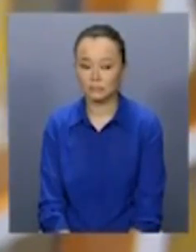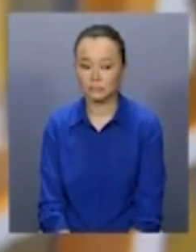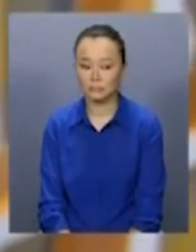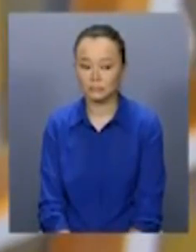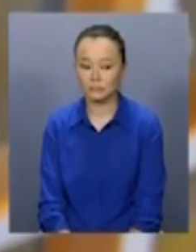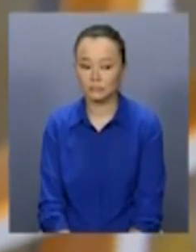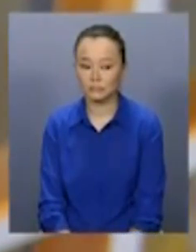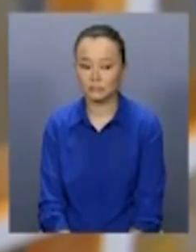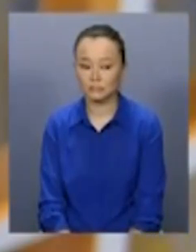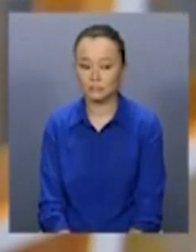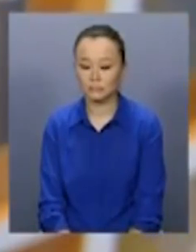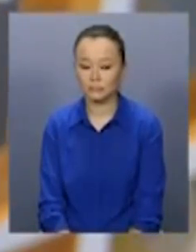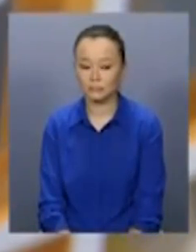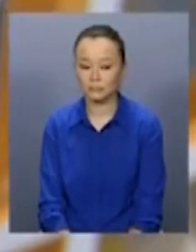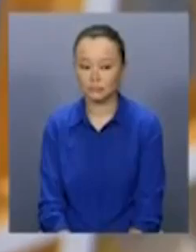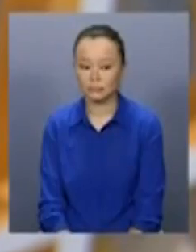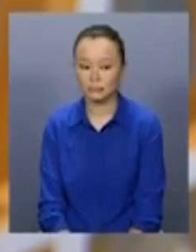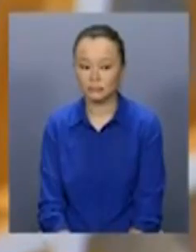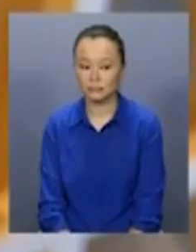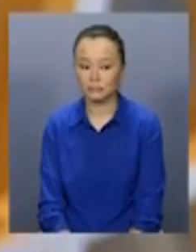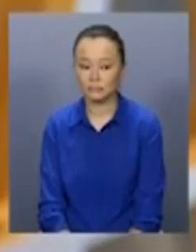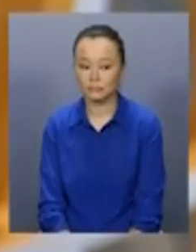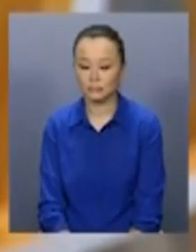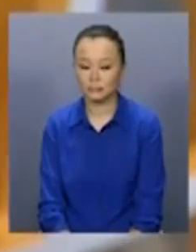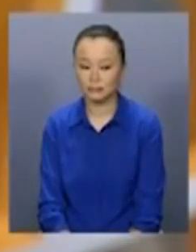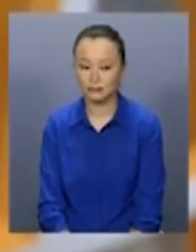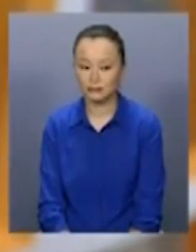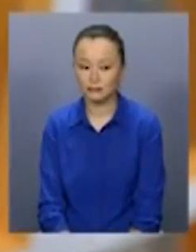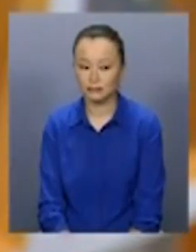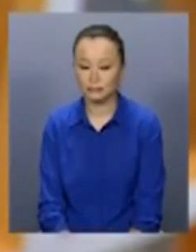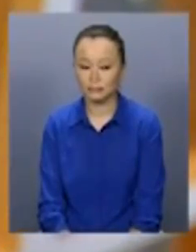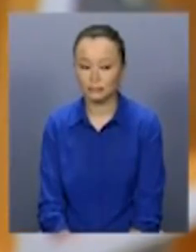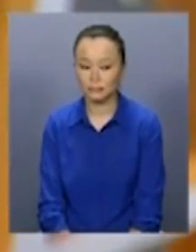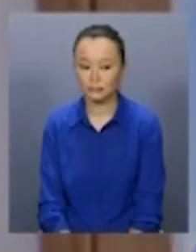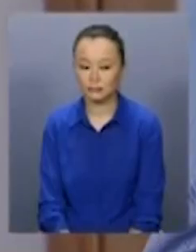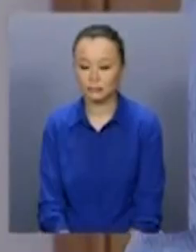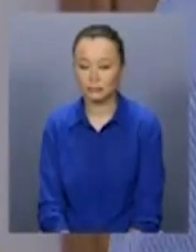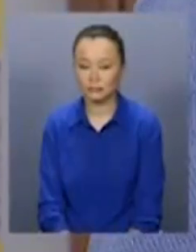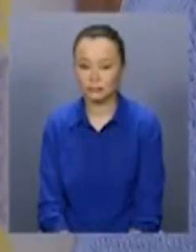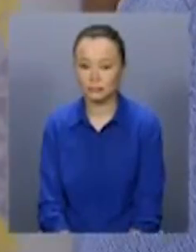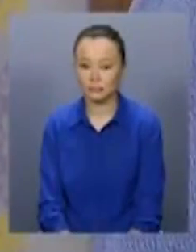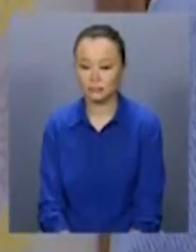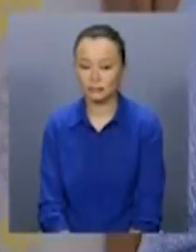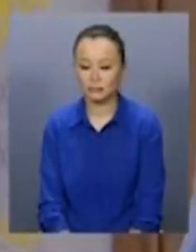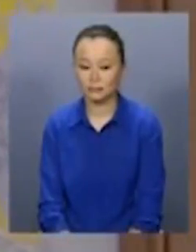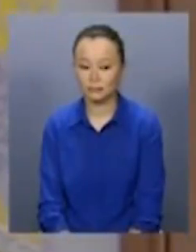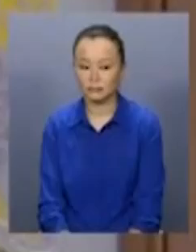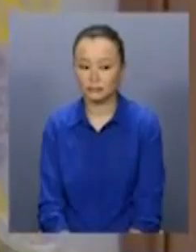Әрдайым әуелетті бір ән салсам, сол әннің сенсің